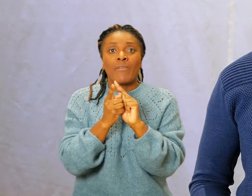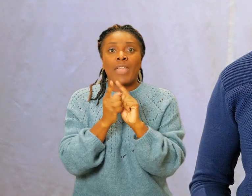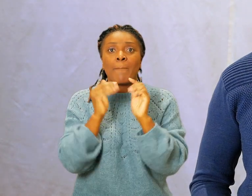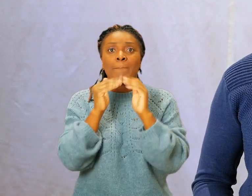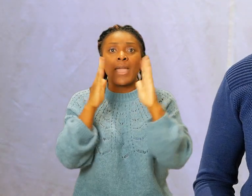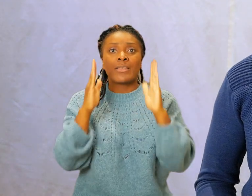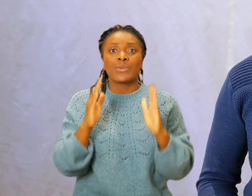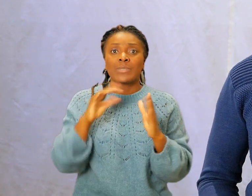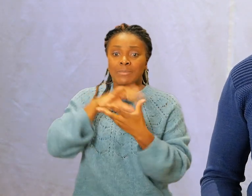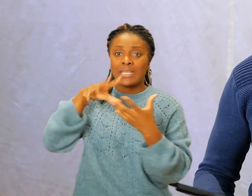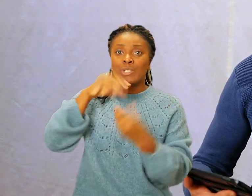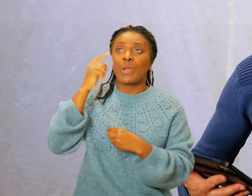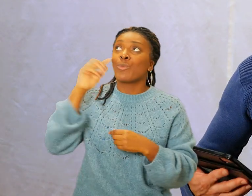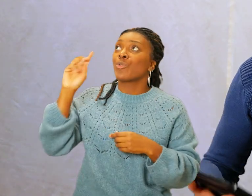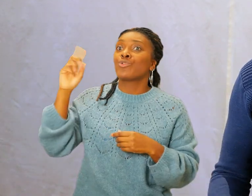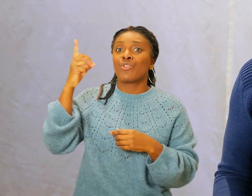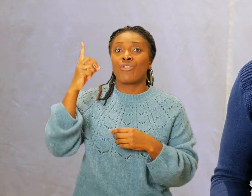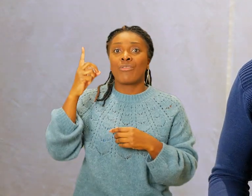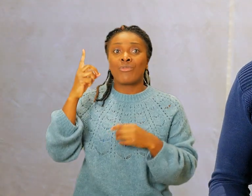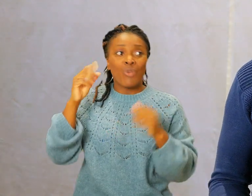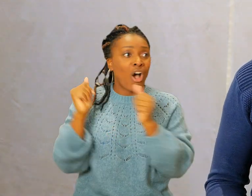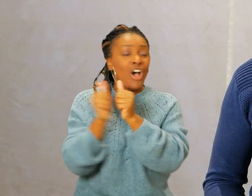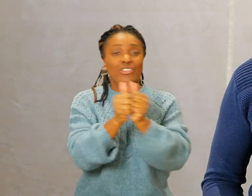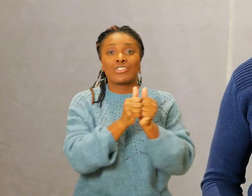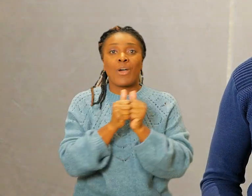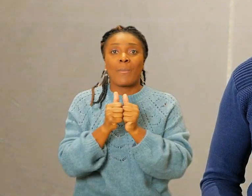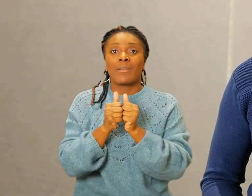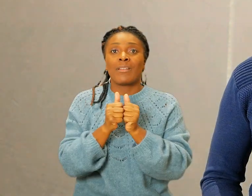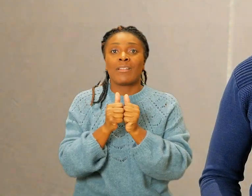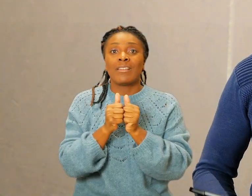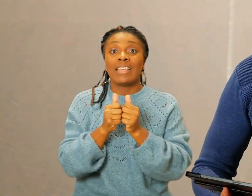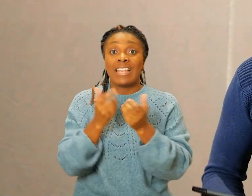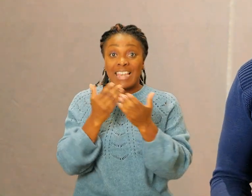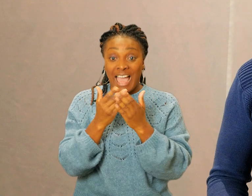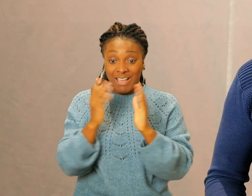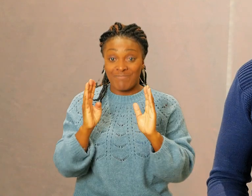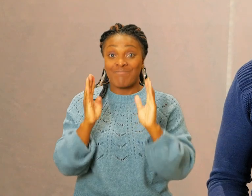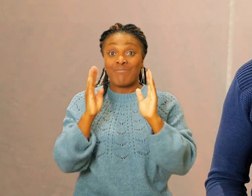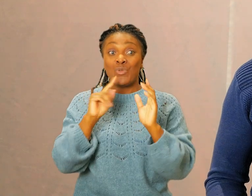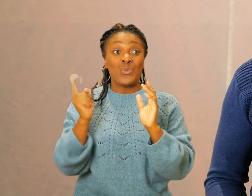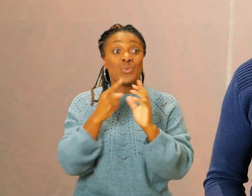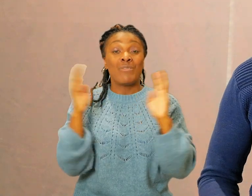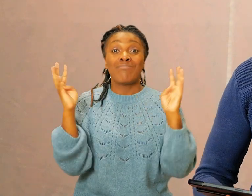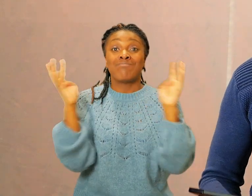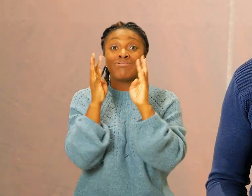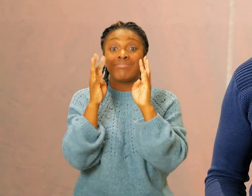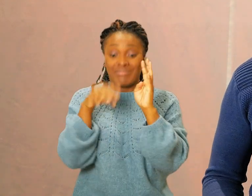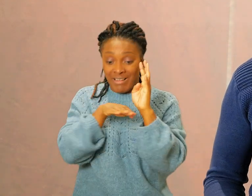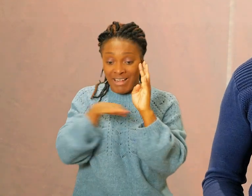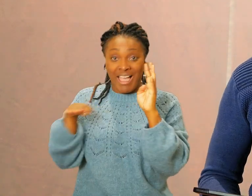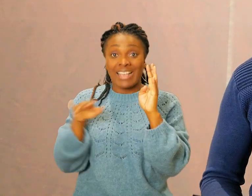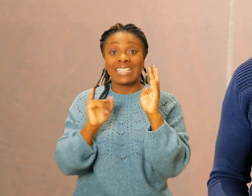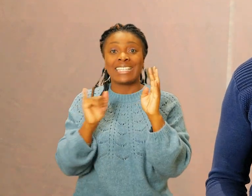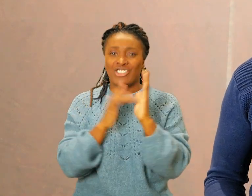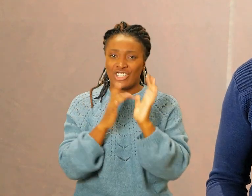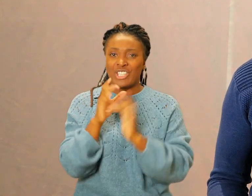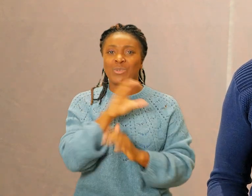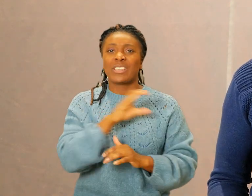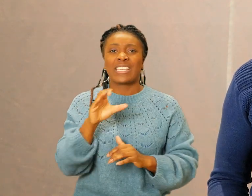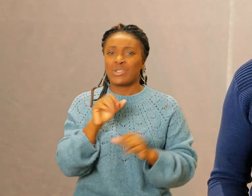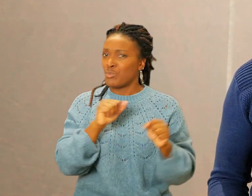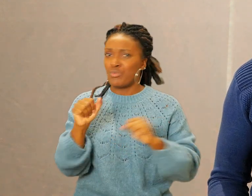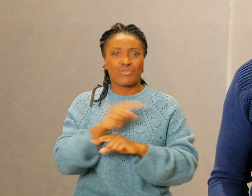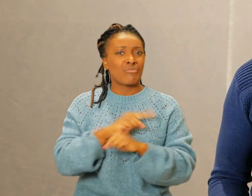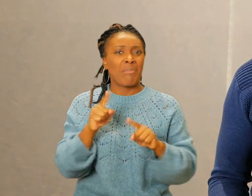spirituelle pour Dieu. Et c'est sur lui que nous sommes édifiés. Et lui ne bouge pas. Il est le roc, le rocher des